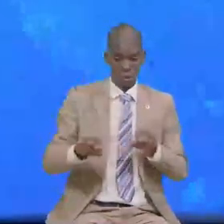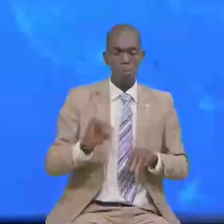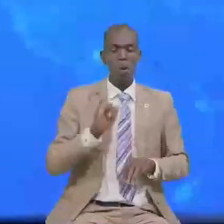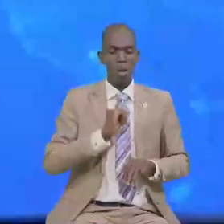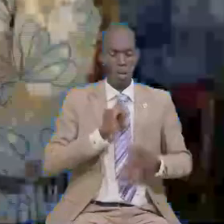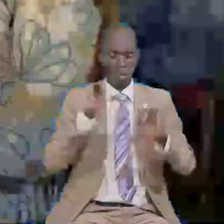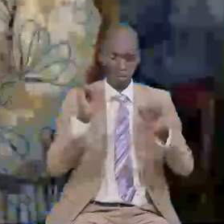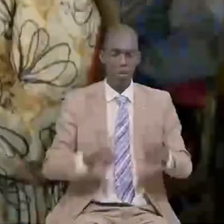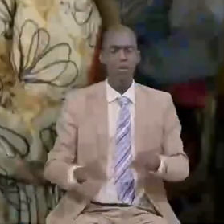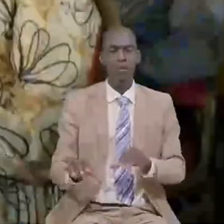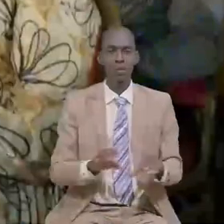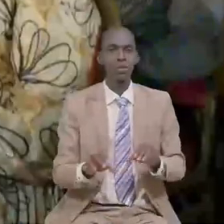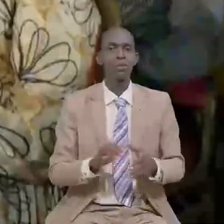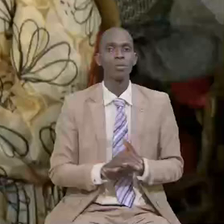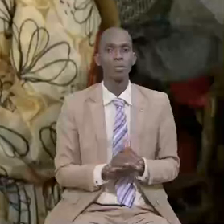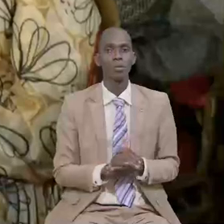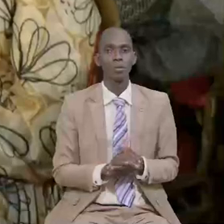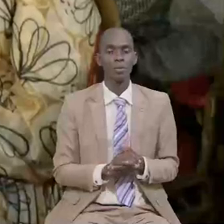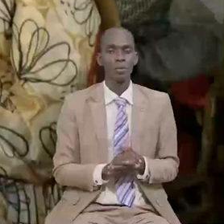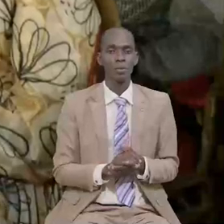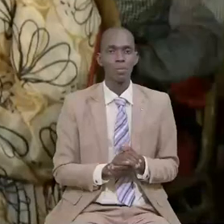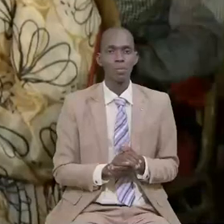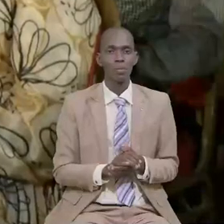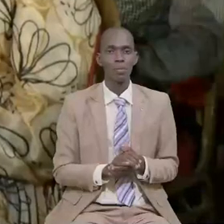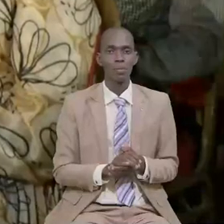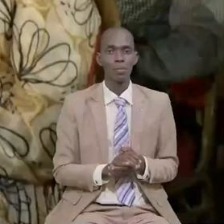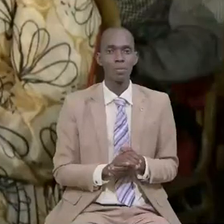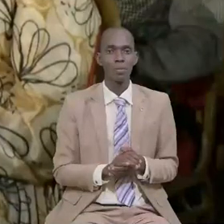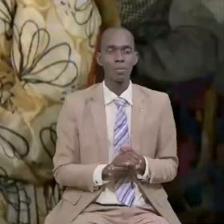faire, je peux le faire.